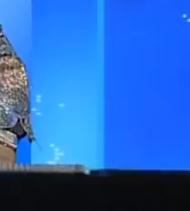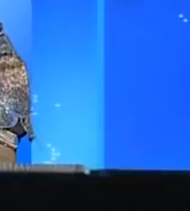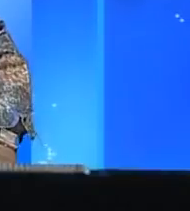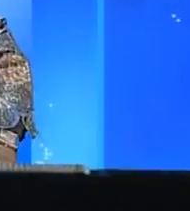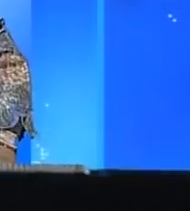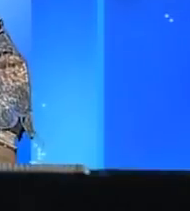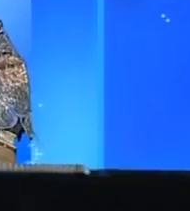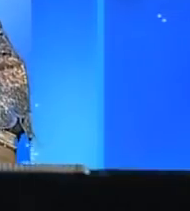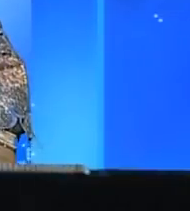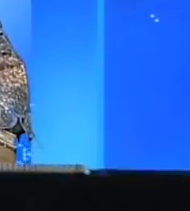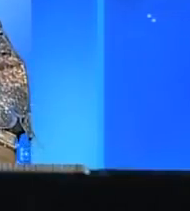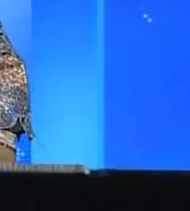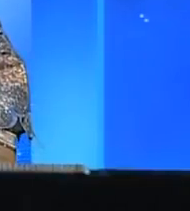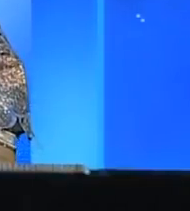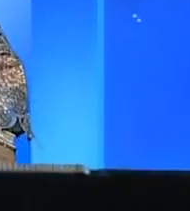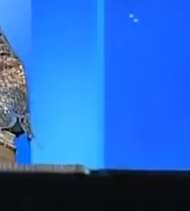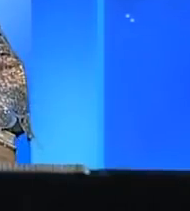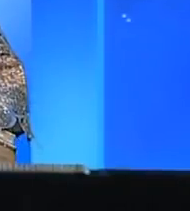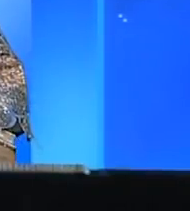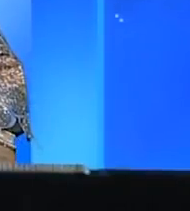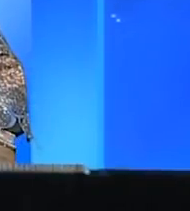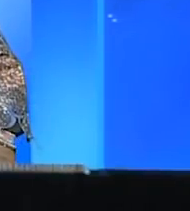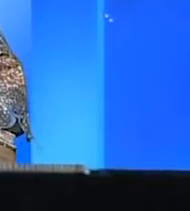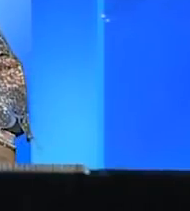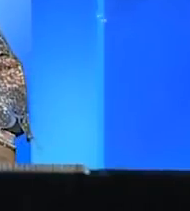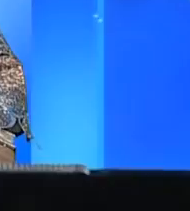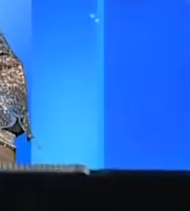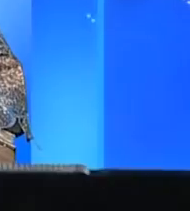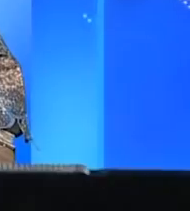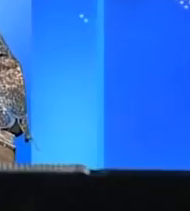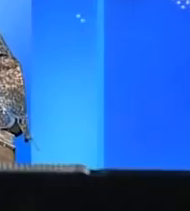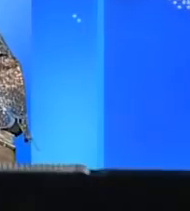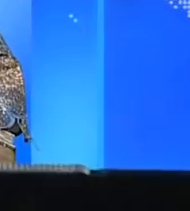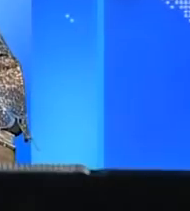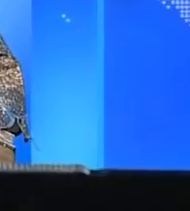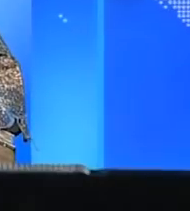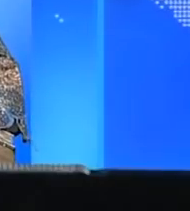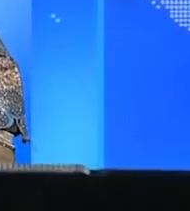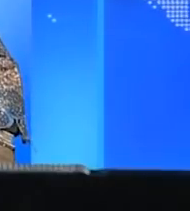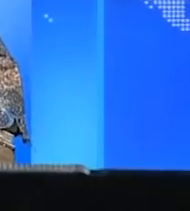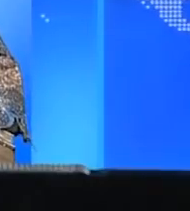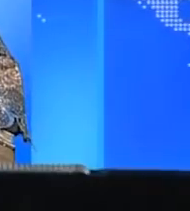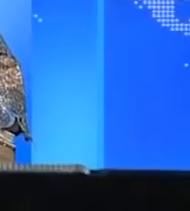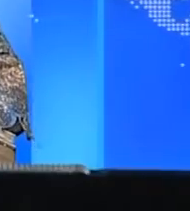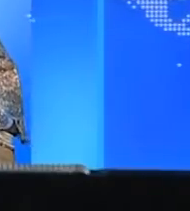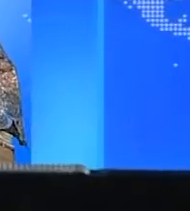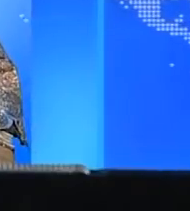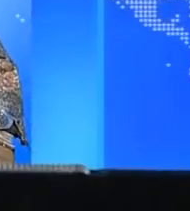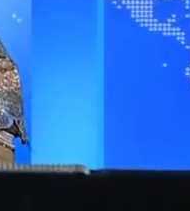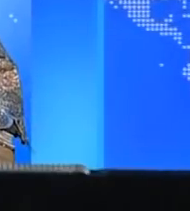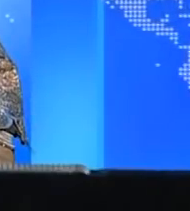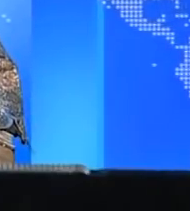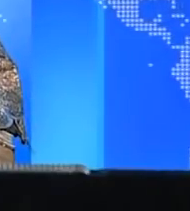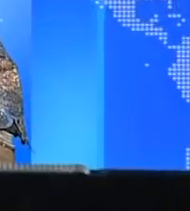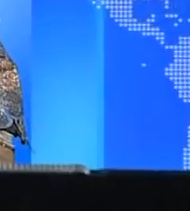Le commissaire provincial de la ville de Kinshasa, Silvano Kasongo, a tenu la réunion du commandement avec la DGRK